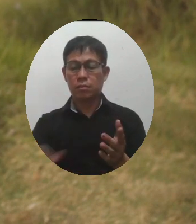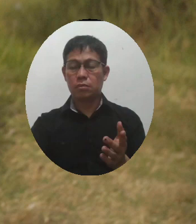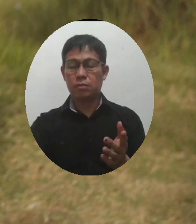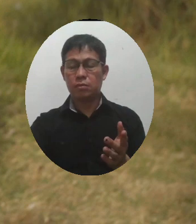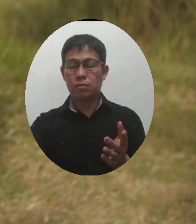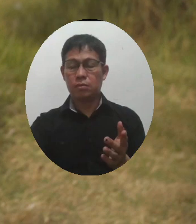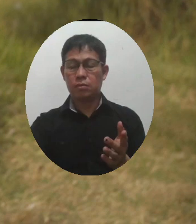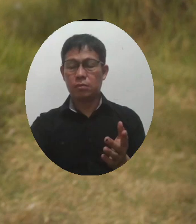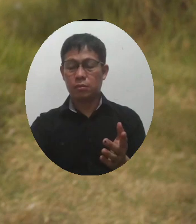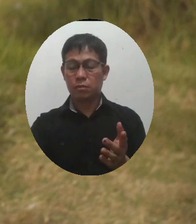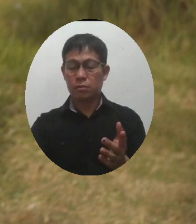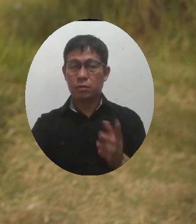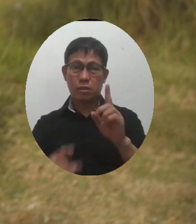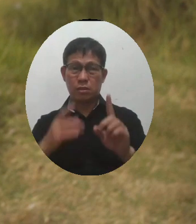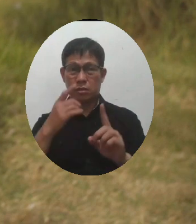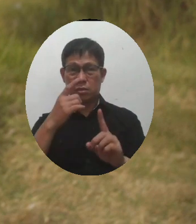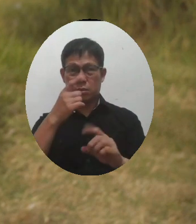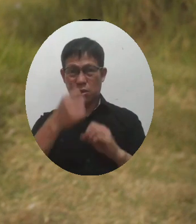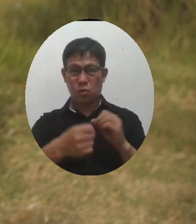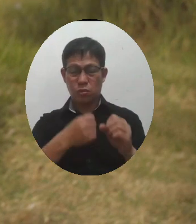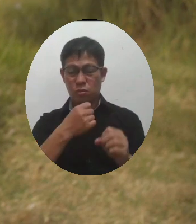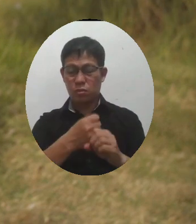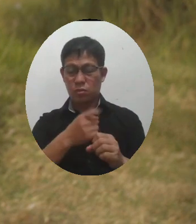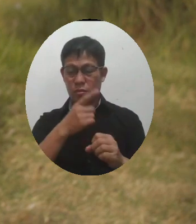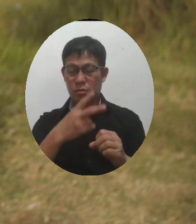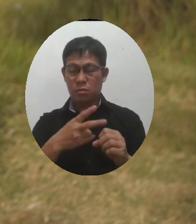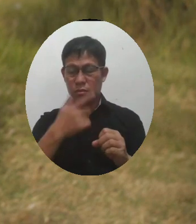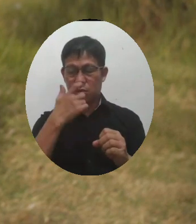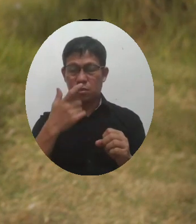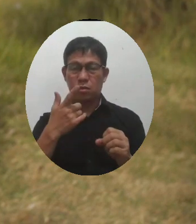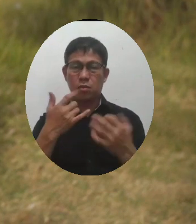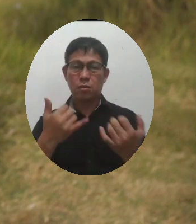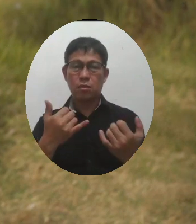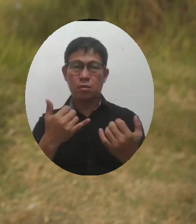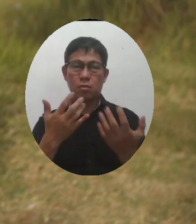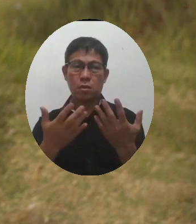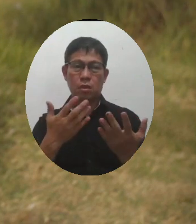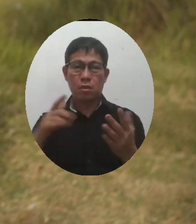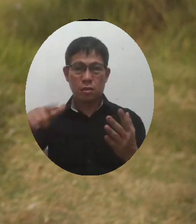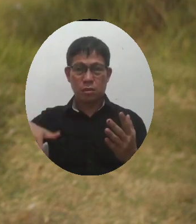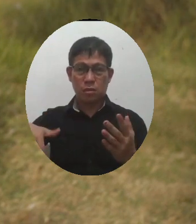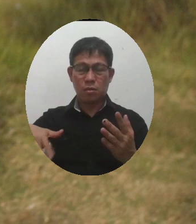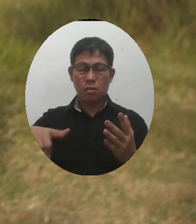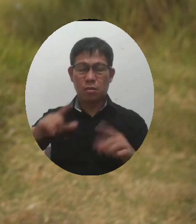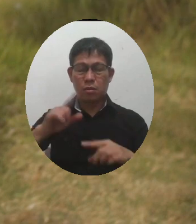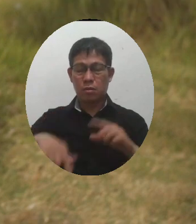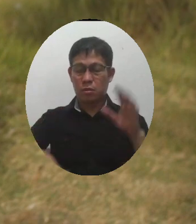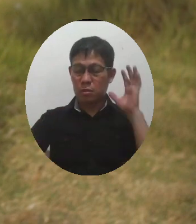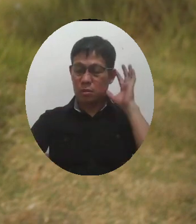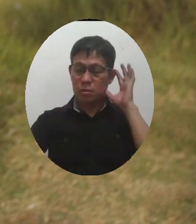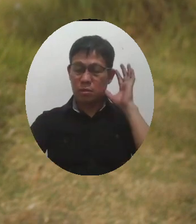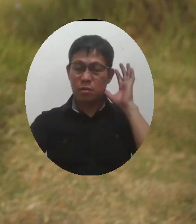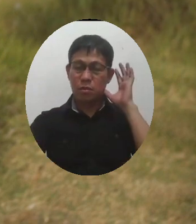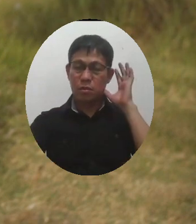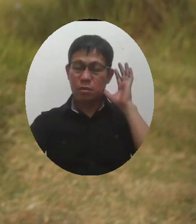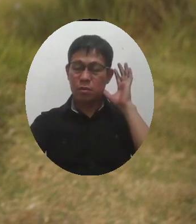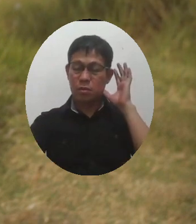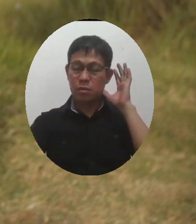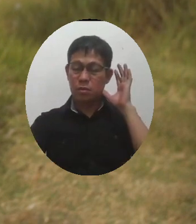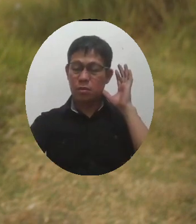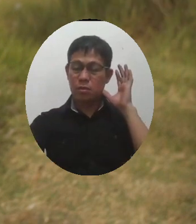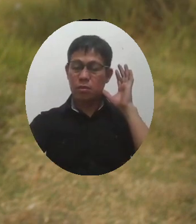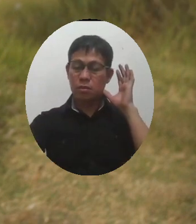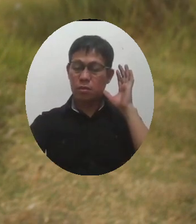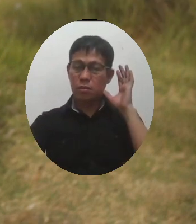isang taon or isang taon at kalahati kasi preterm nga daw po siya, baka late lang. So nung nakapila na po kami, inabutan po